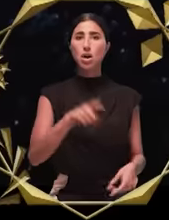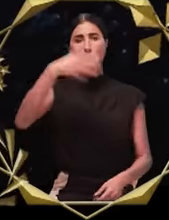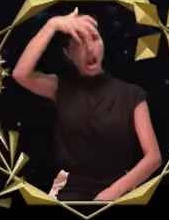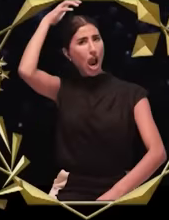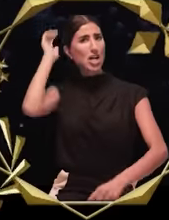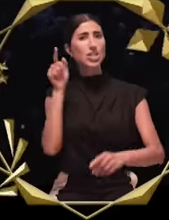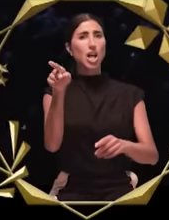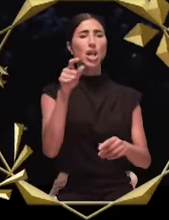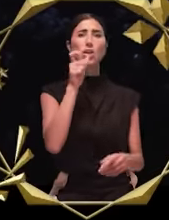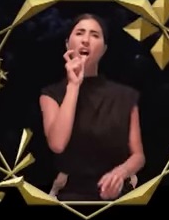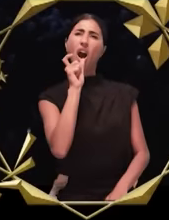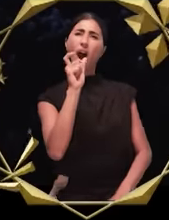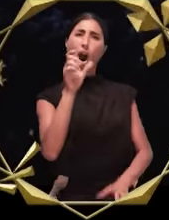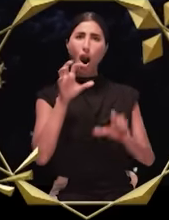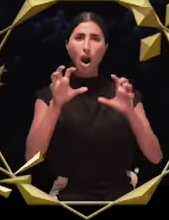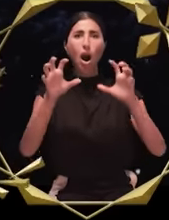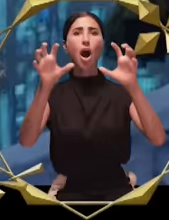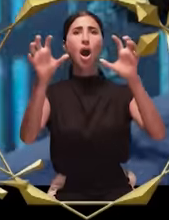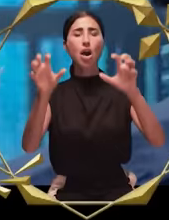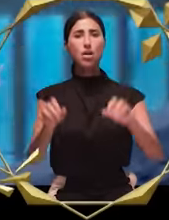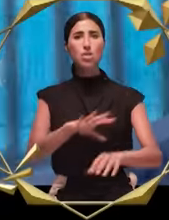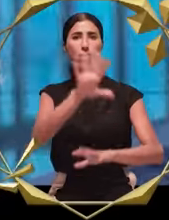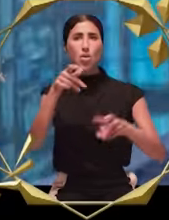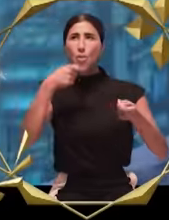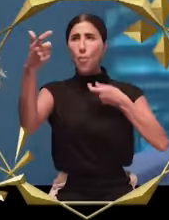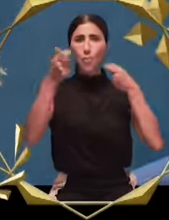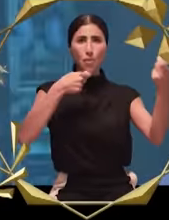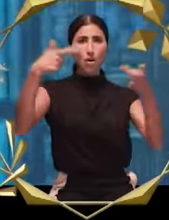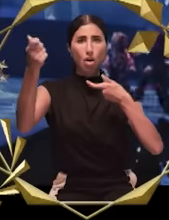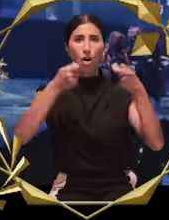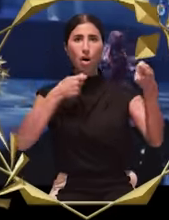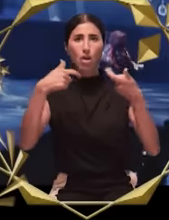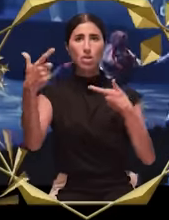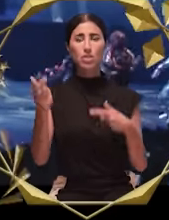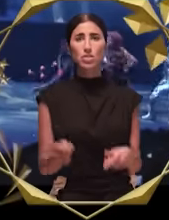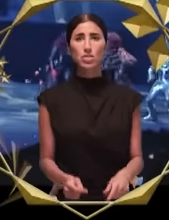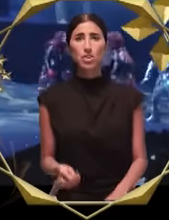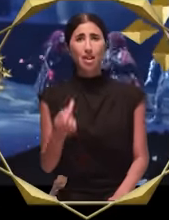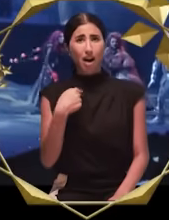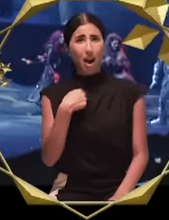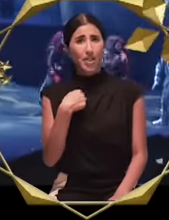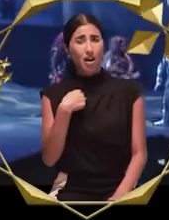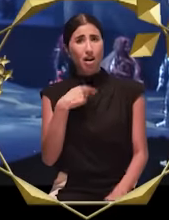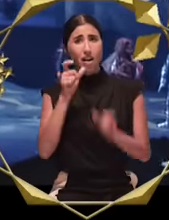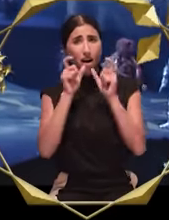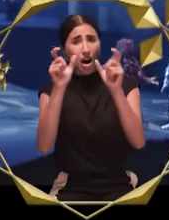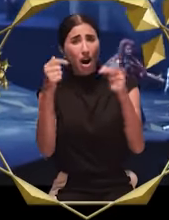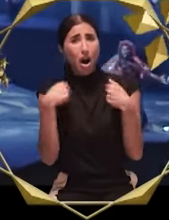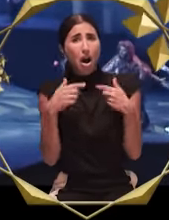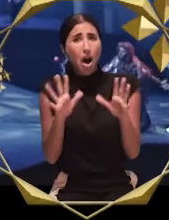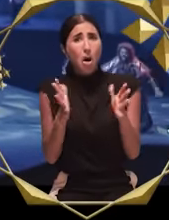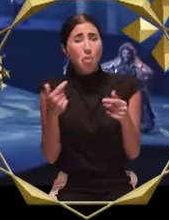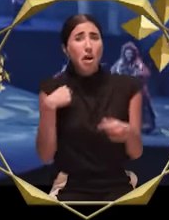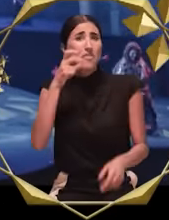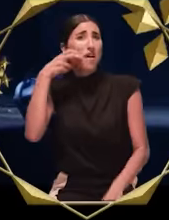هو سيزأر زأرا زأرا ثم يفر منه فرا مياو